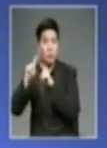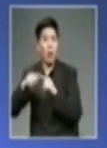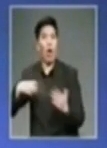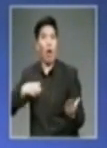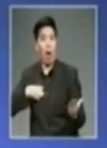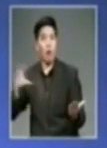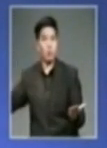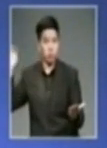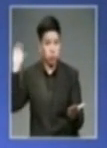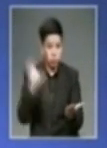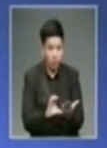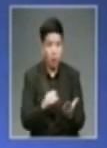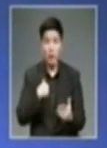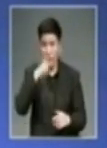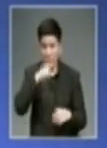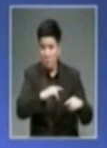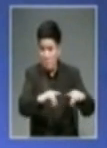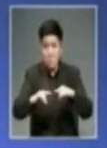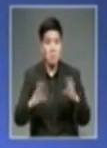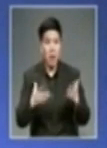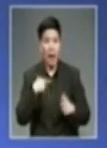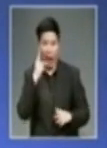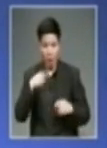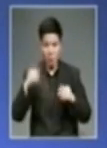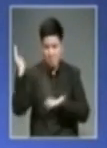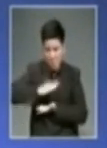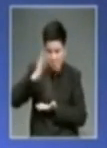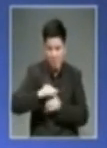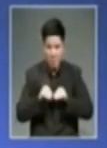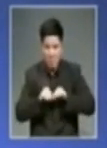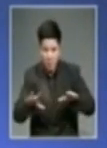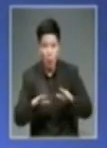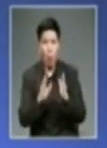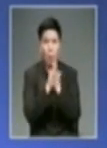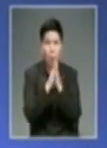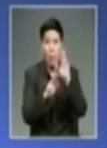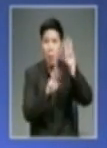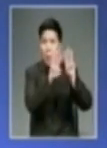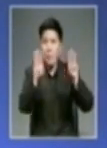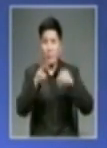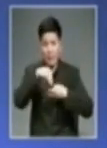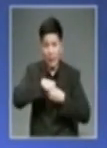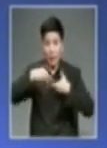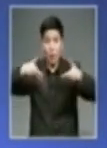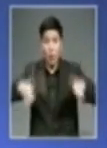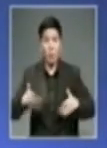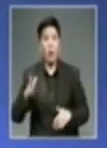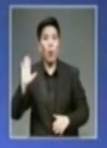พไม่มีการแสดงความขัดแย้งกันทั้งสื่อทั้งสิ่งพิมพ์ต่างๆโซเชียลมีเดียทั้งในและนอกประเทศความ